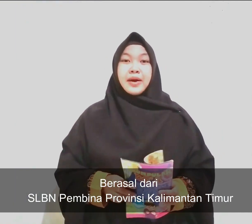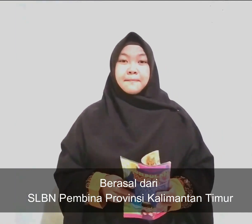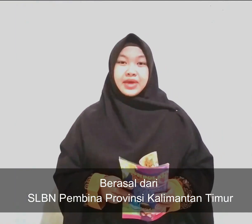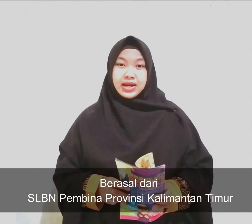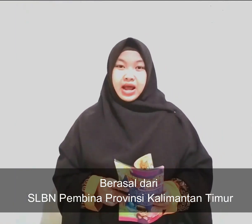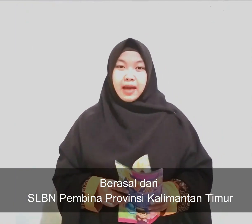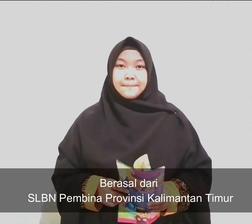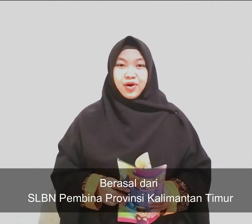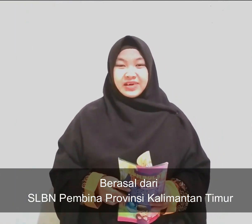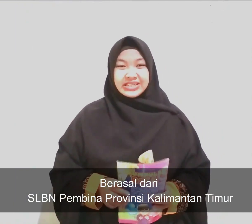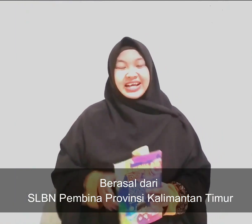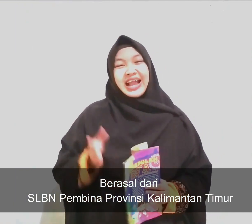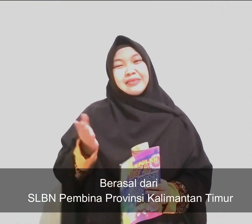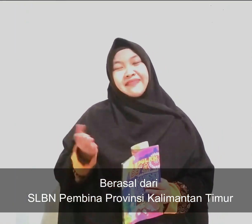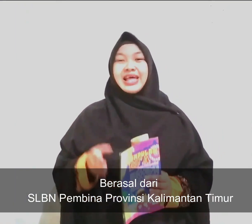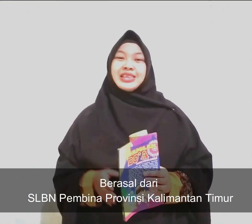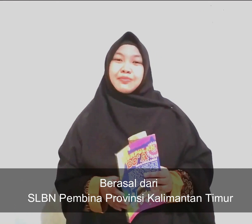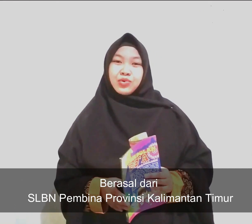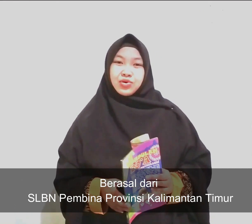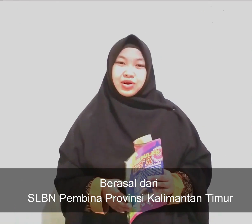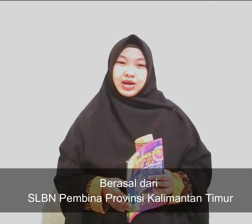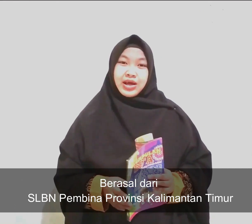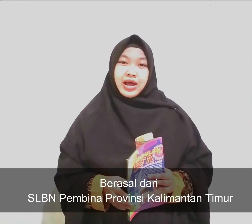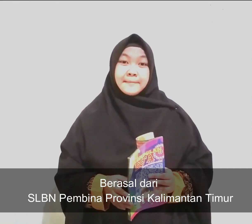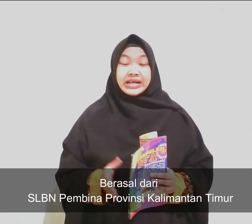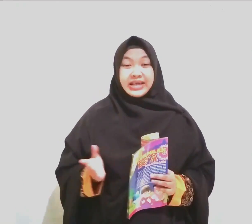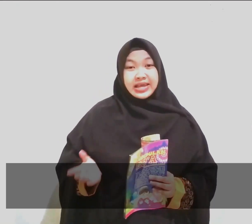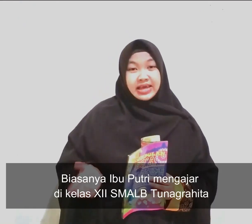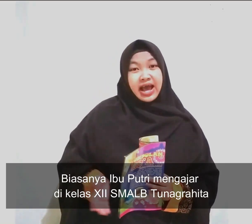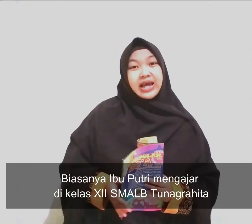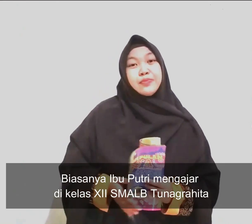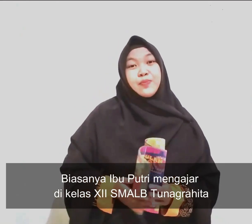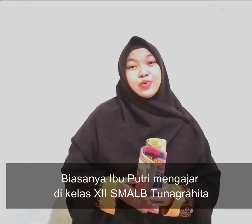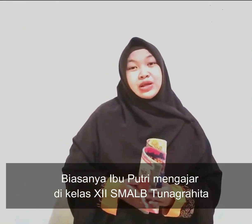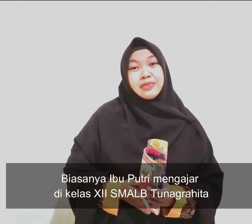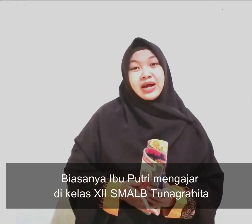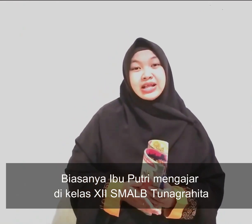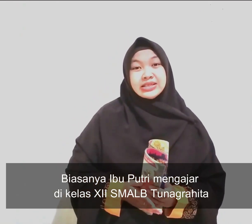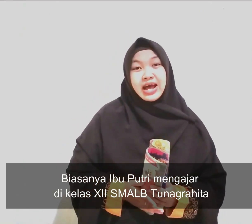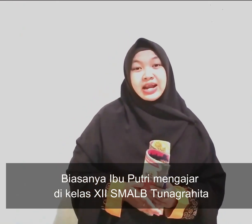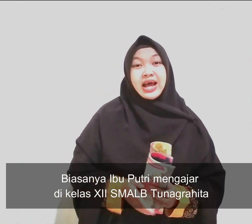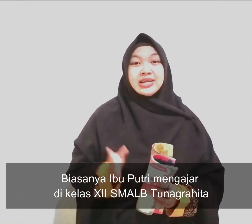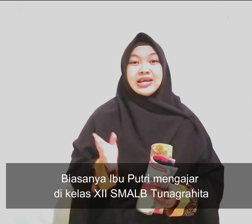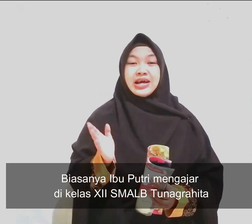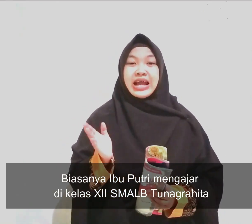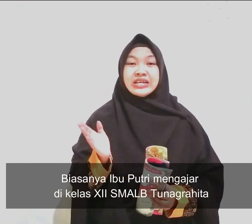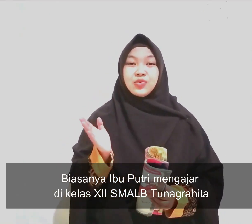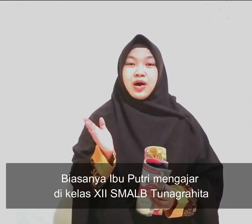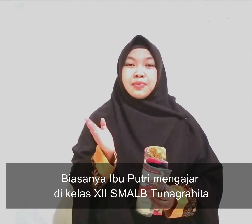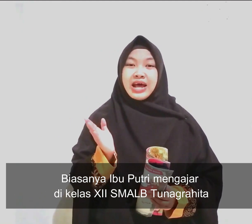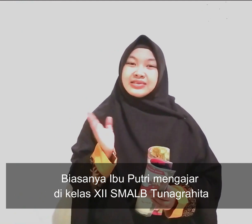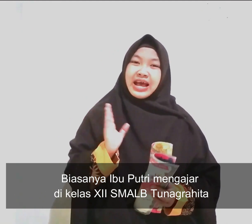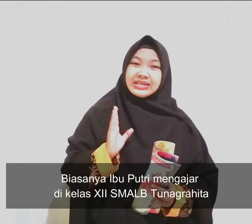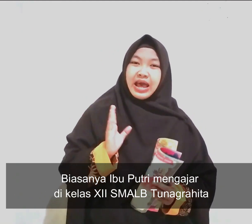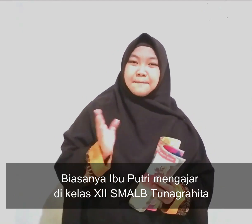SLBN Pembina Provinsi Kalimantan Timur. Biasanya Ibu Putri mengajar di